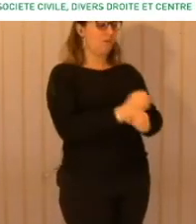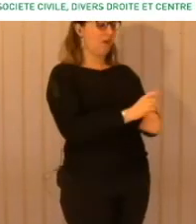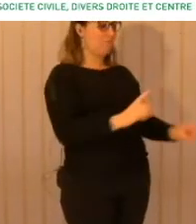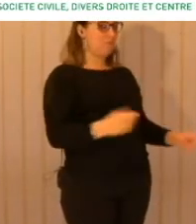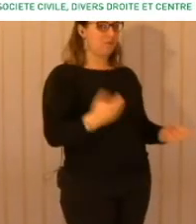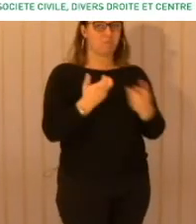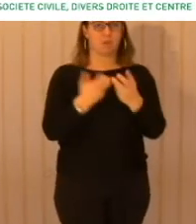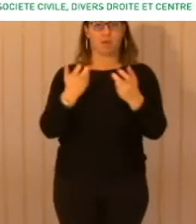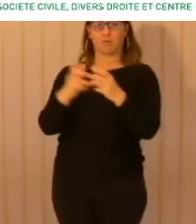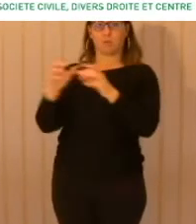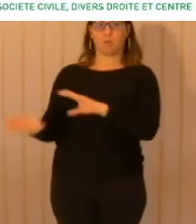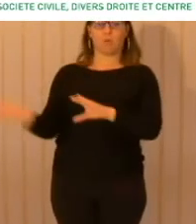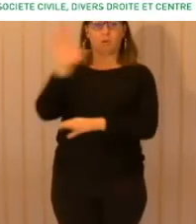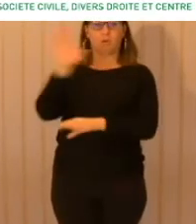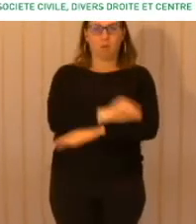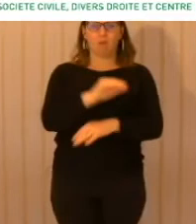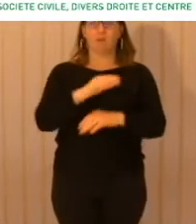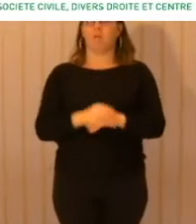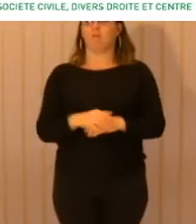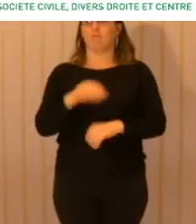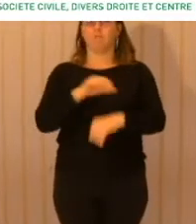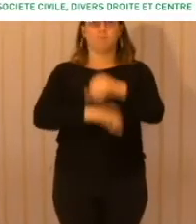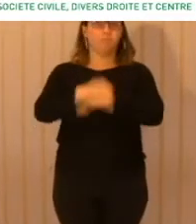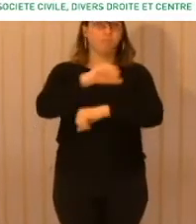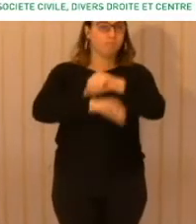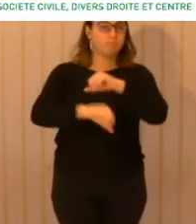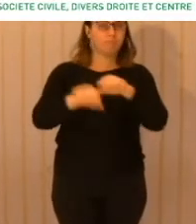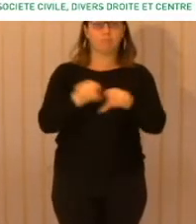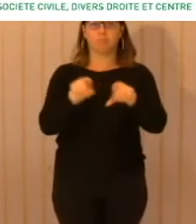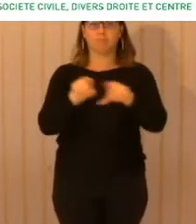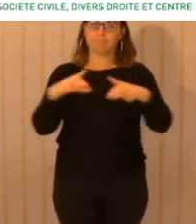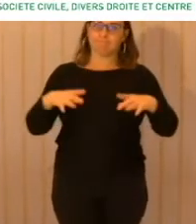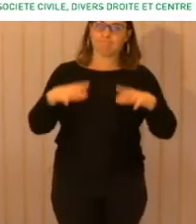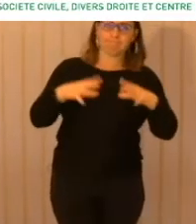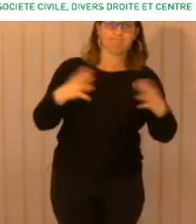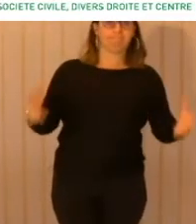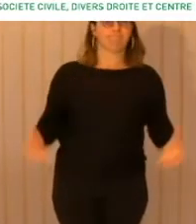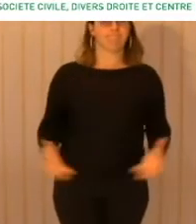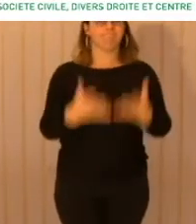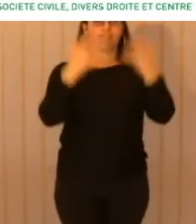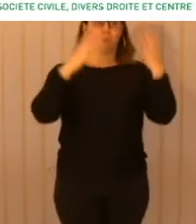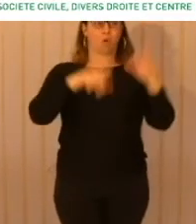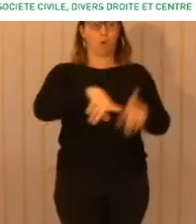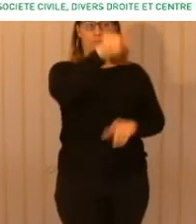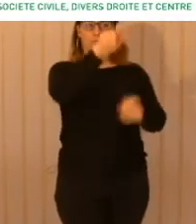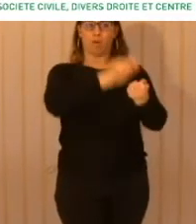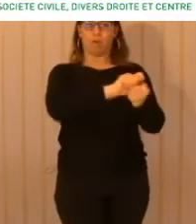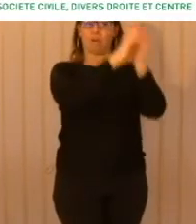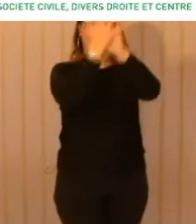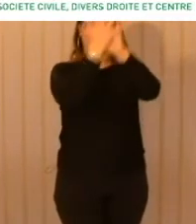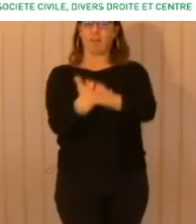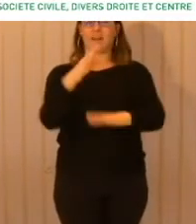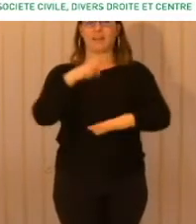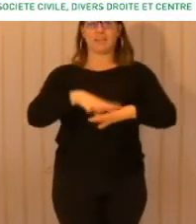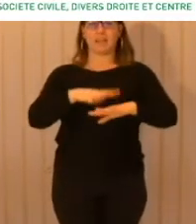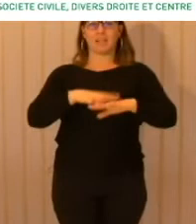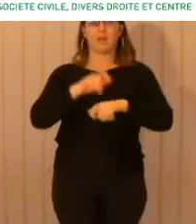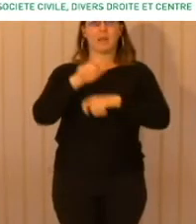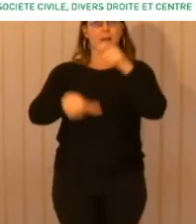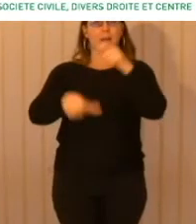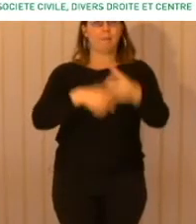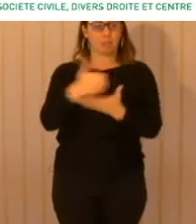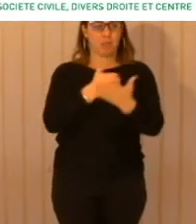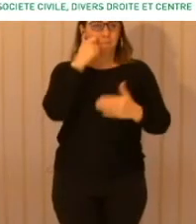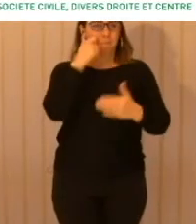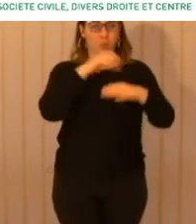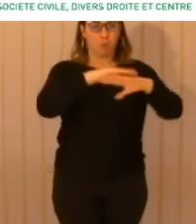sont pas occupés pour organiser, là aussi favoriser la requalification du quartier. Et avec des salariés présents,